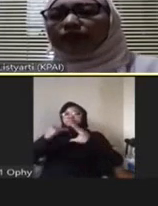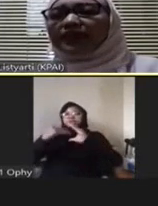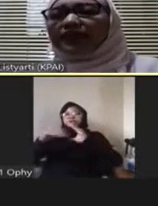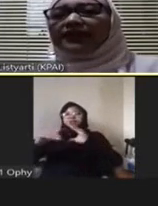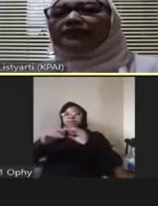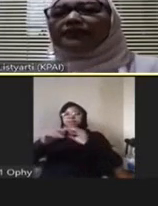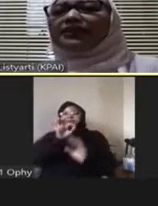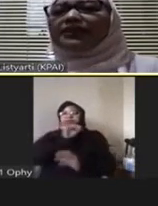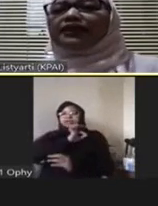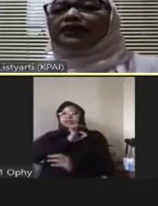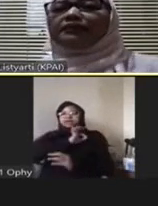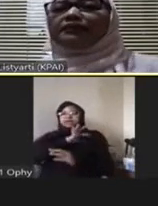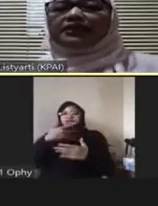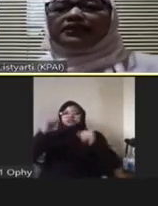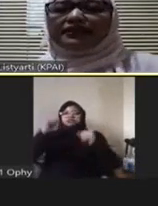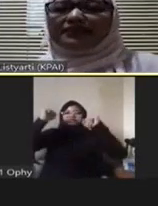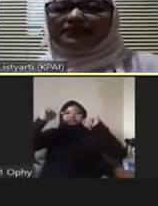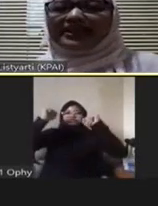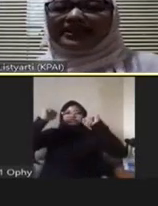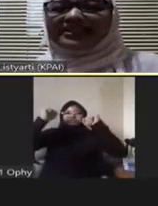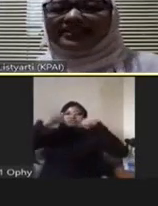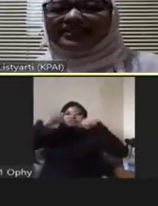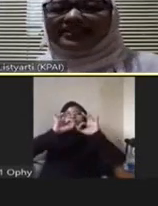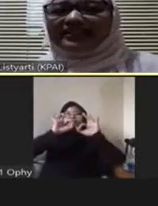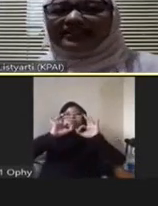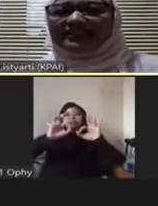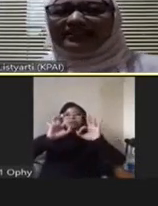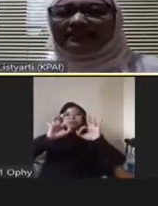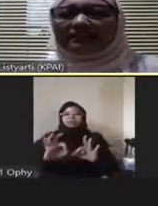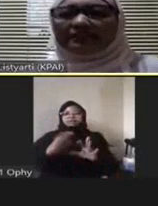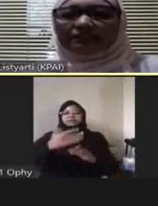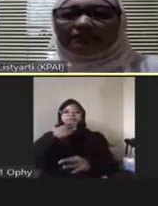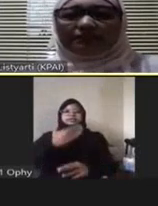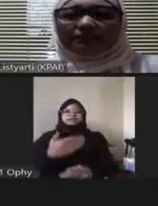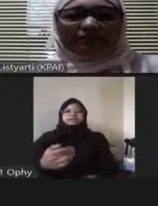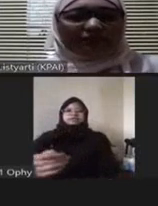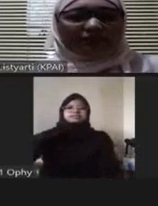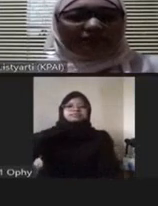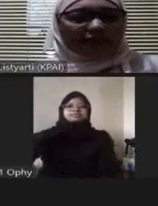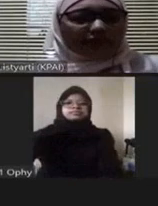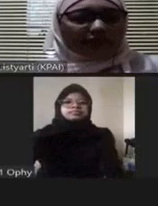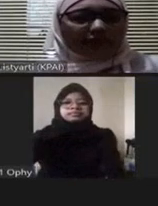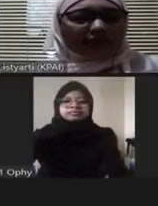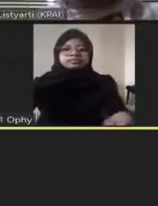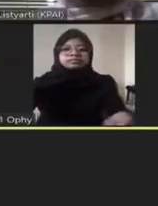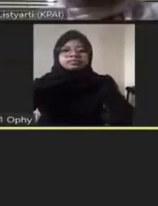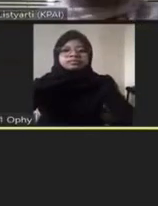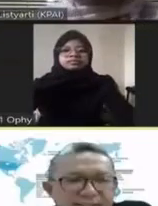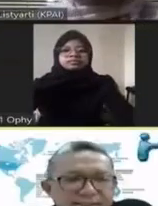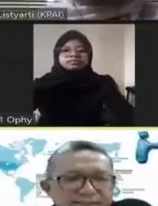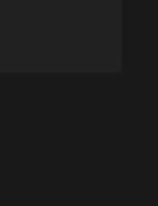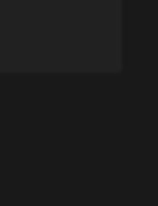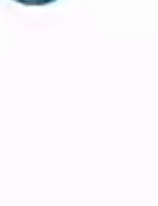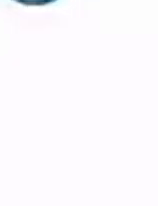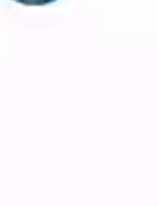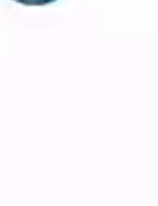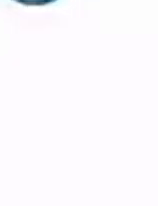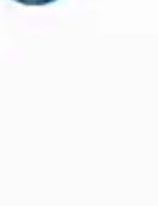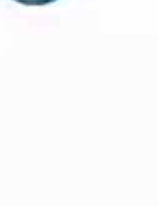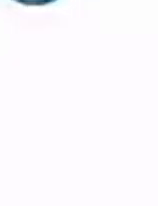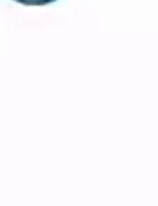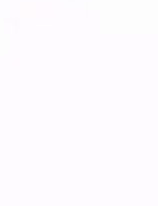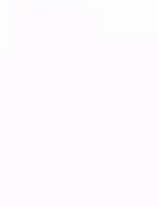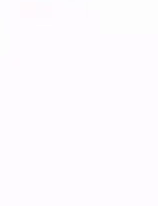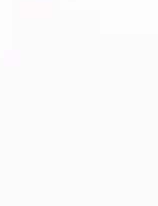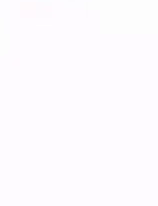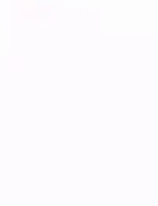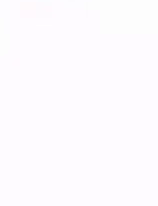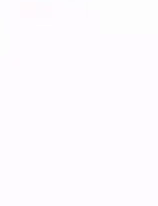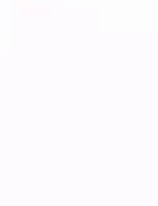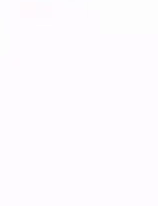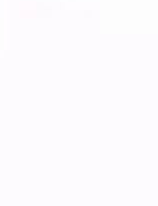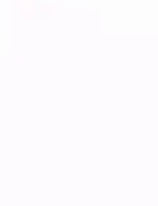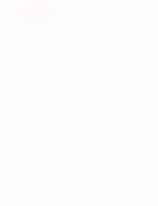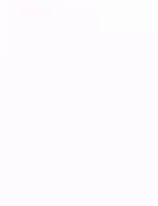Kemdikbud. Demikian Mas, terima kasih. Oke, terima kasih Bu Retno. Luar biasa presentasinya,